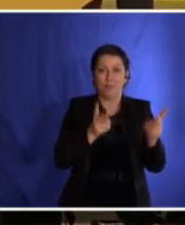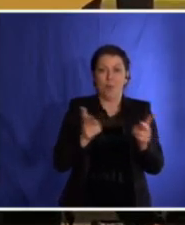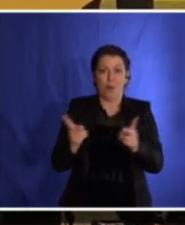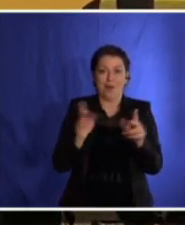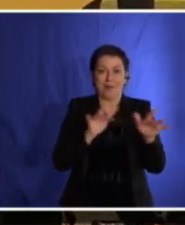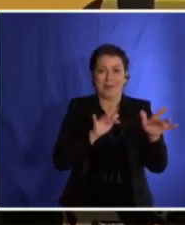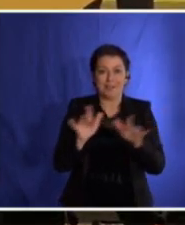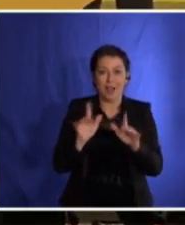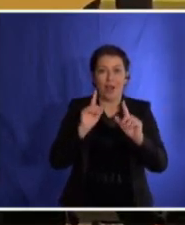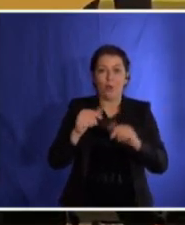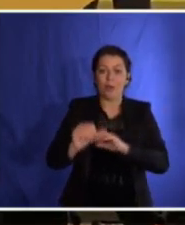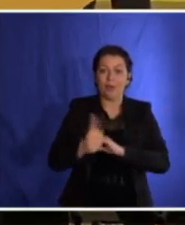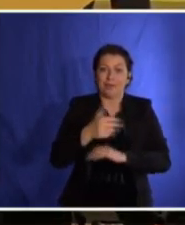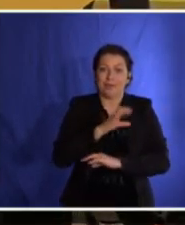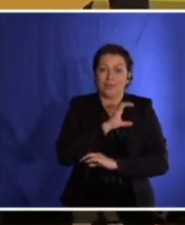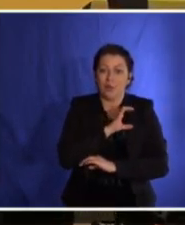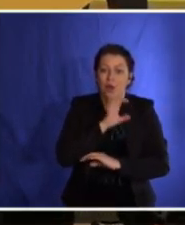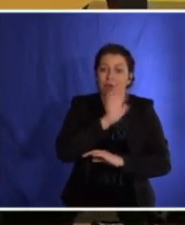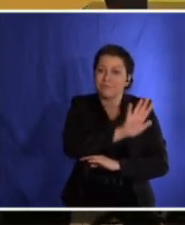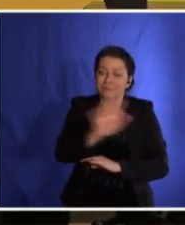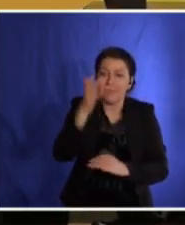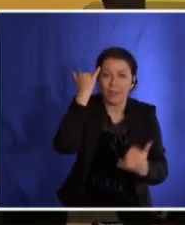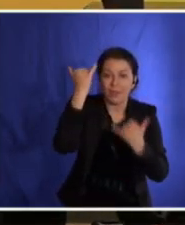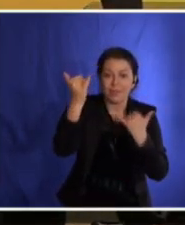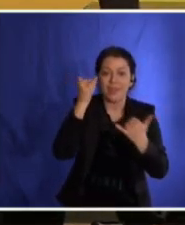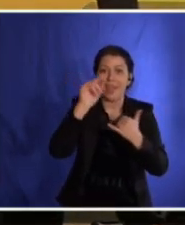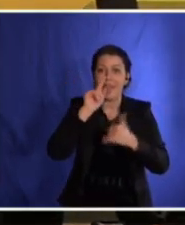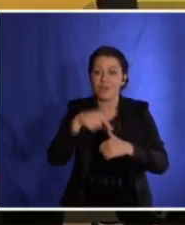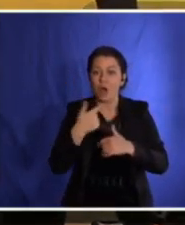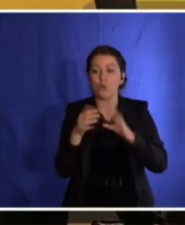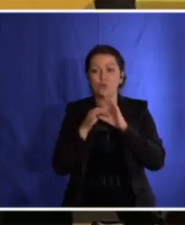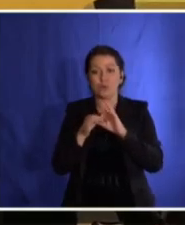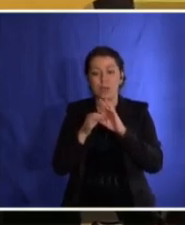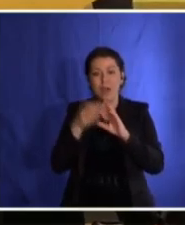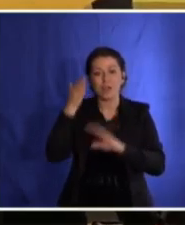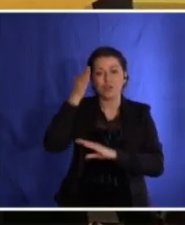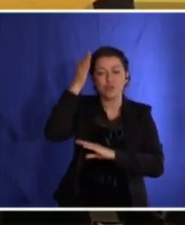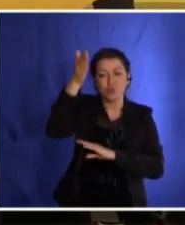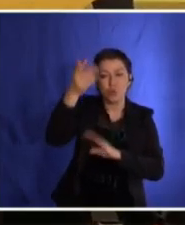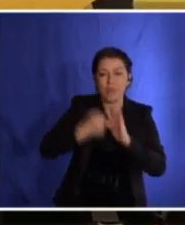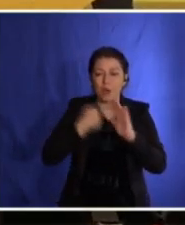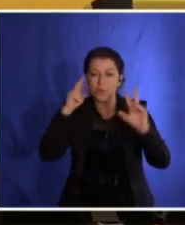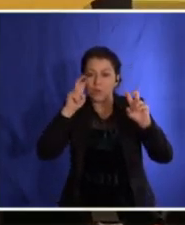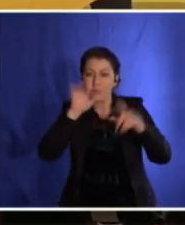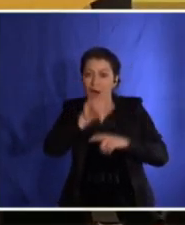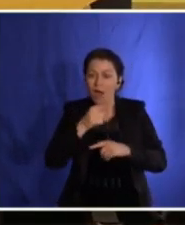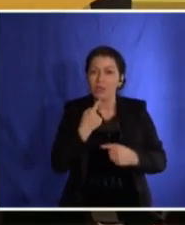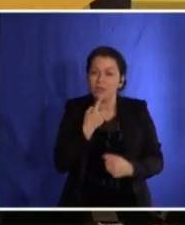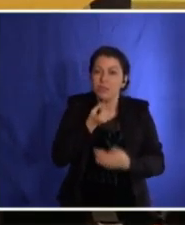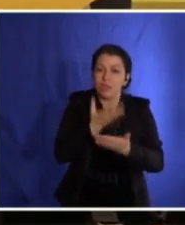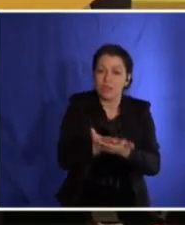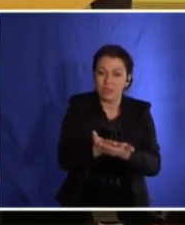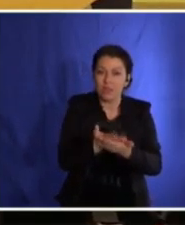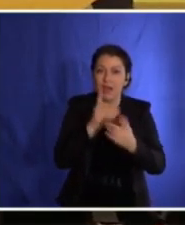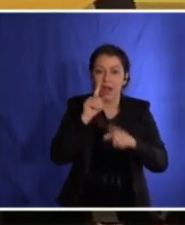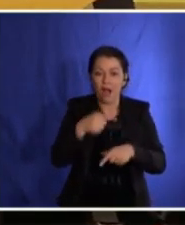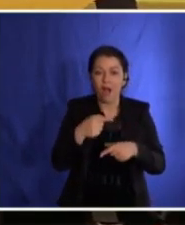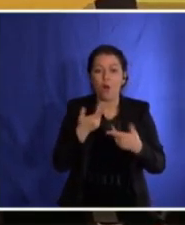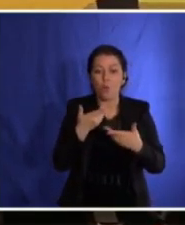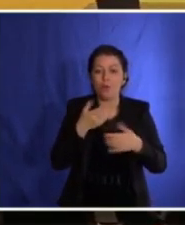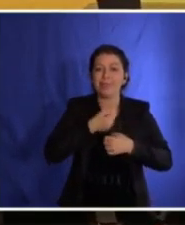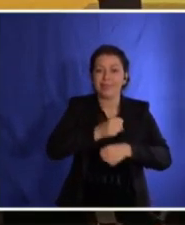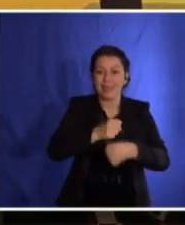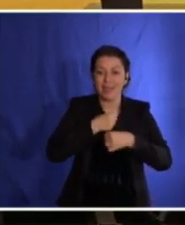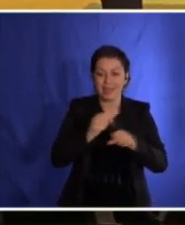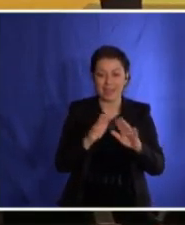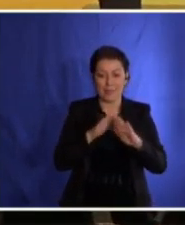und die Chance haben, ihre Ideen, die Herausforderungen, die Themen der Zukunft zu formulieren. In den delegierten Mappen findet ihr